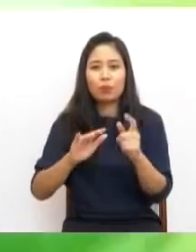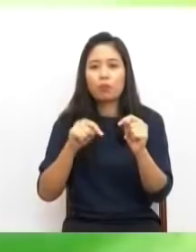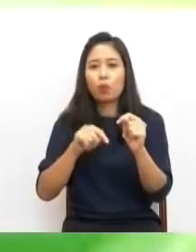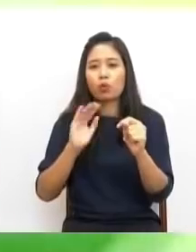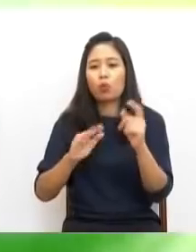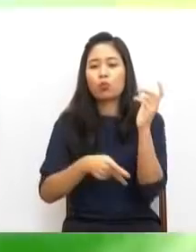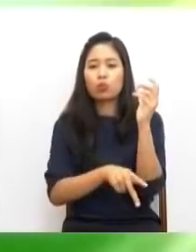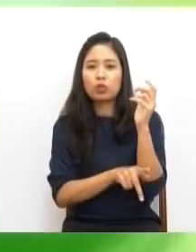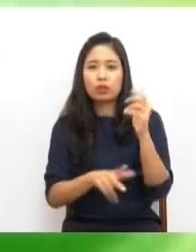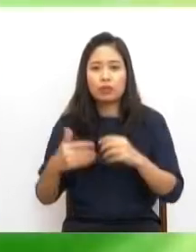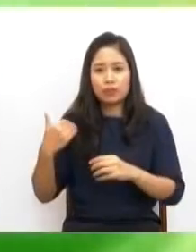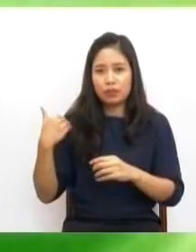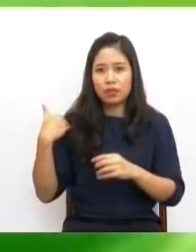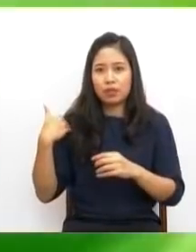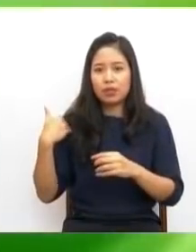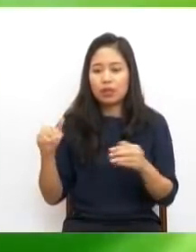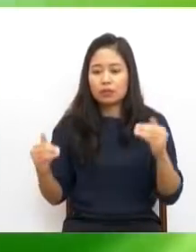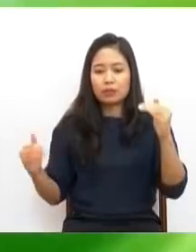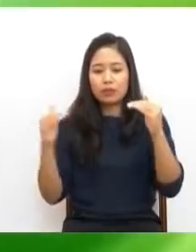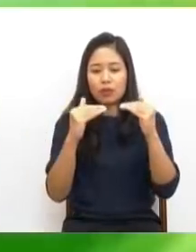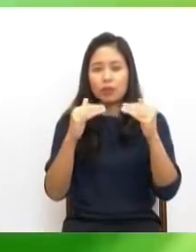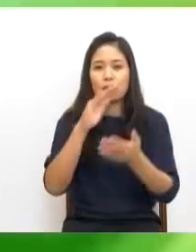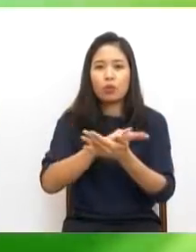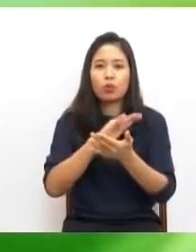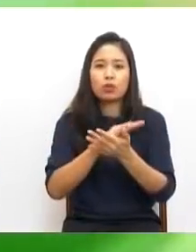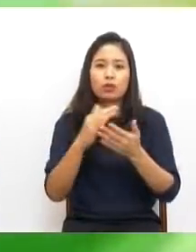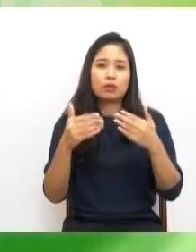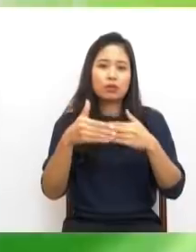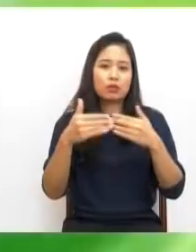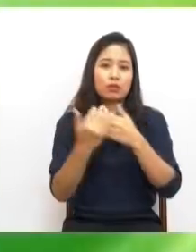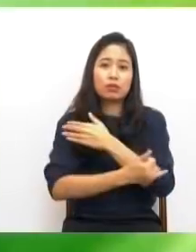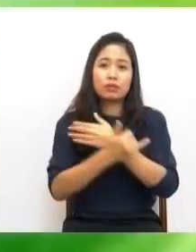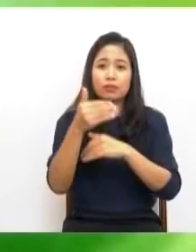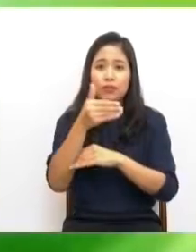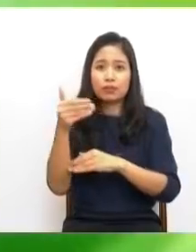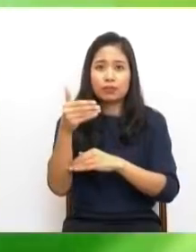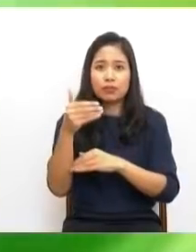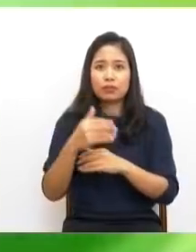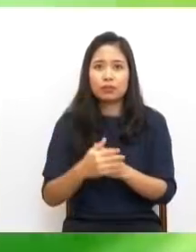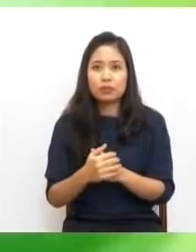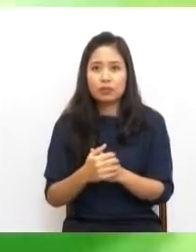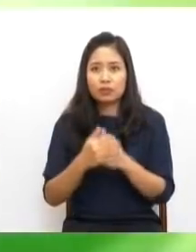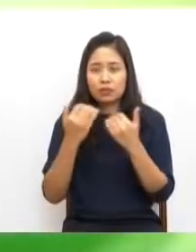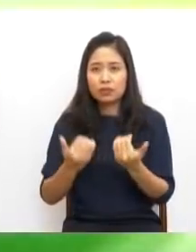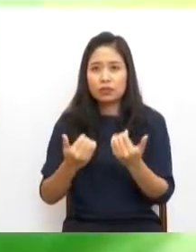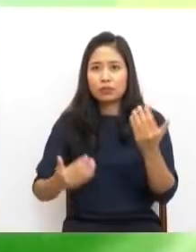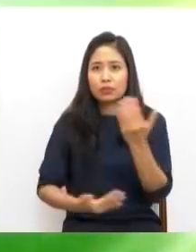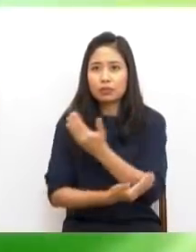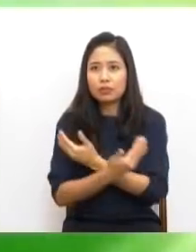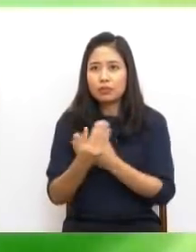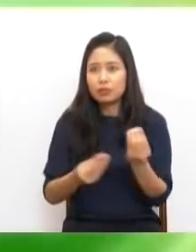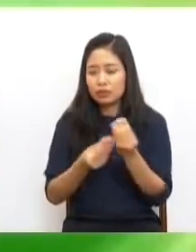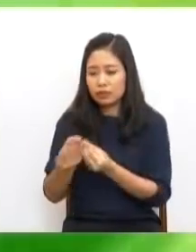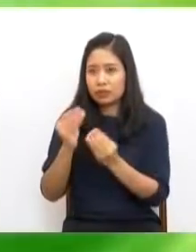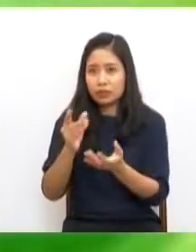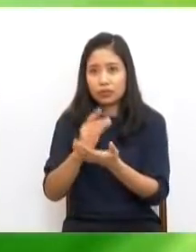โรงเรียนนานาชาติเพื่อชุมชนนะครับเพราะนั้นถ้าเราจะให้โอกาสกับเด็กภูเก็ตเนี่ยให้เ